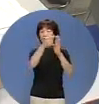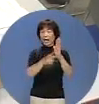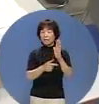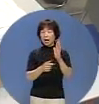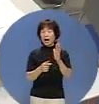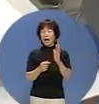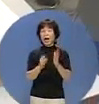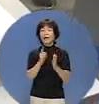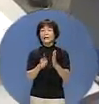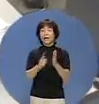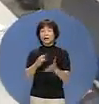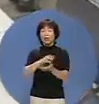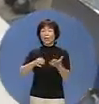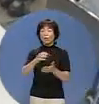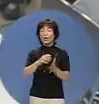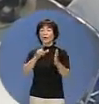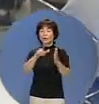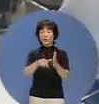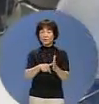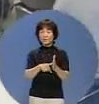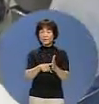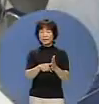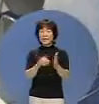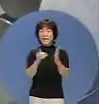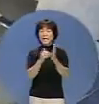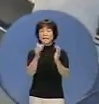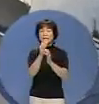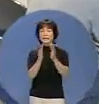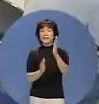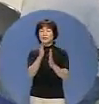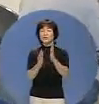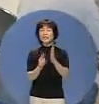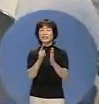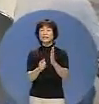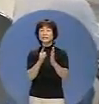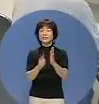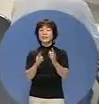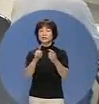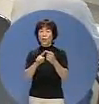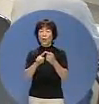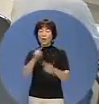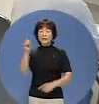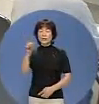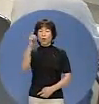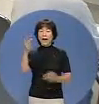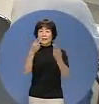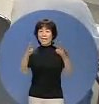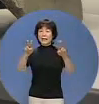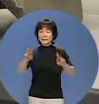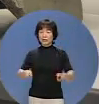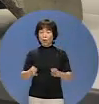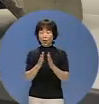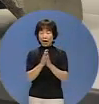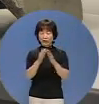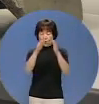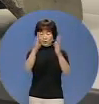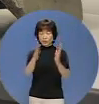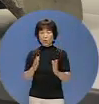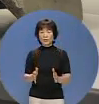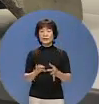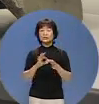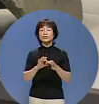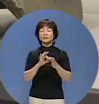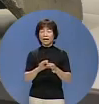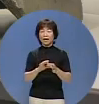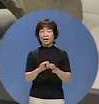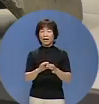で竹林寺の荒廃と生駒大社の観音像の運命についてです。はじめに今木